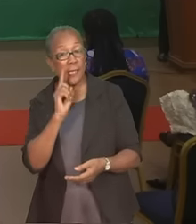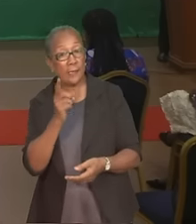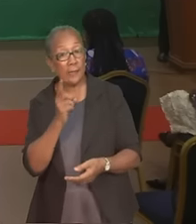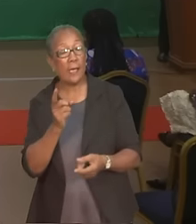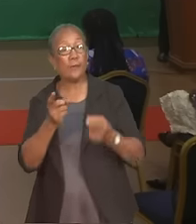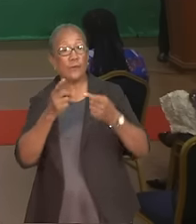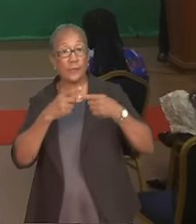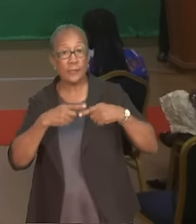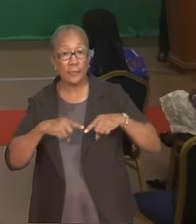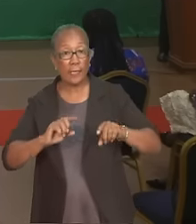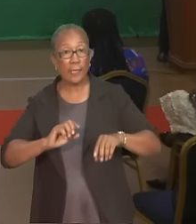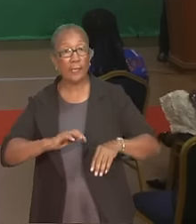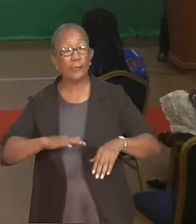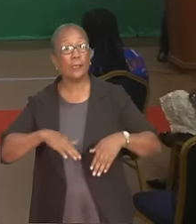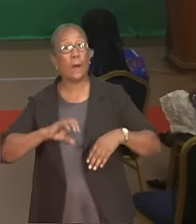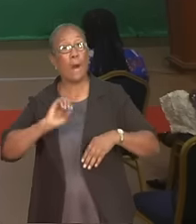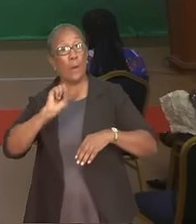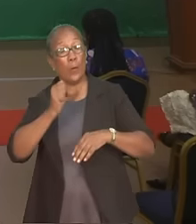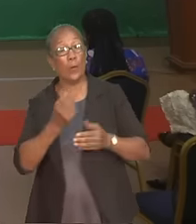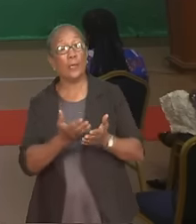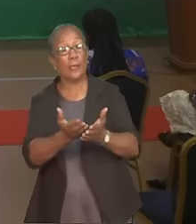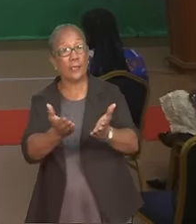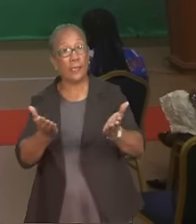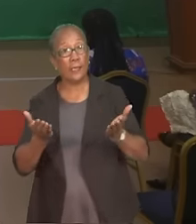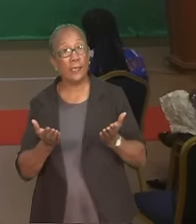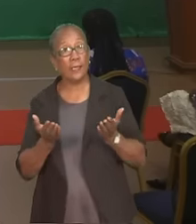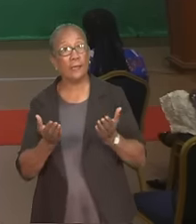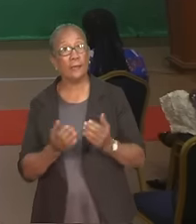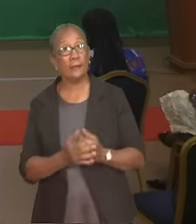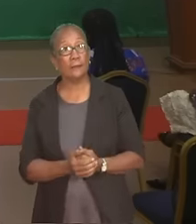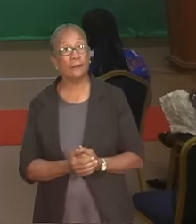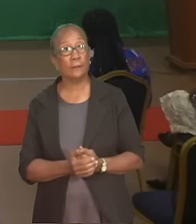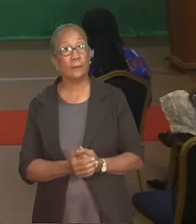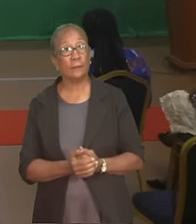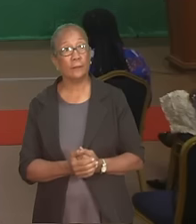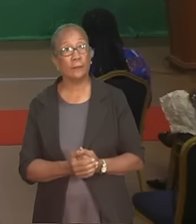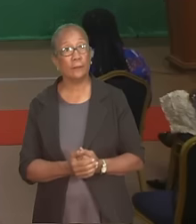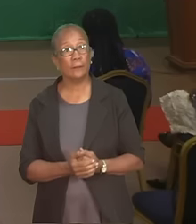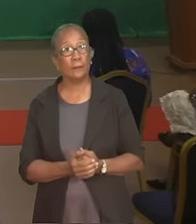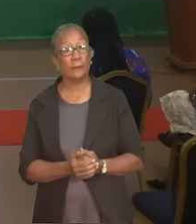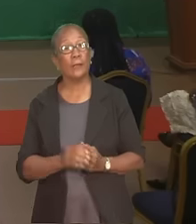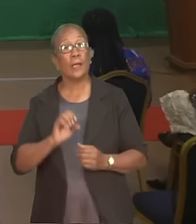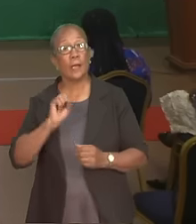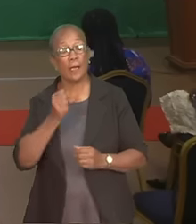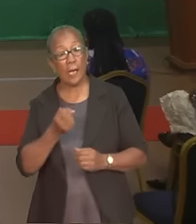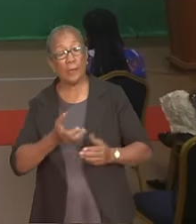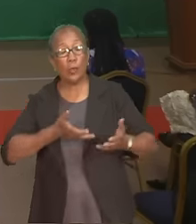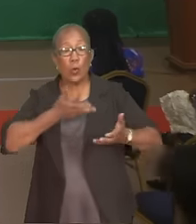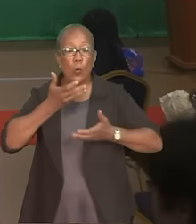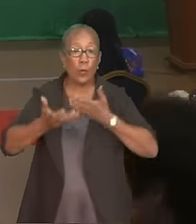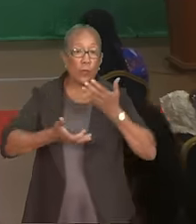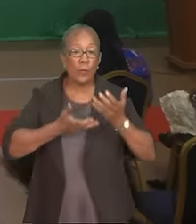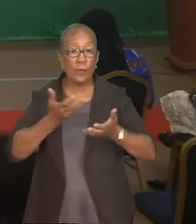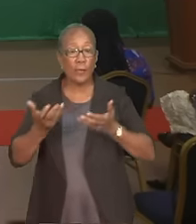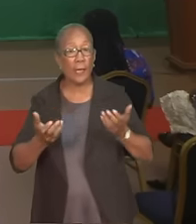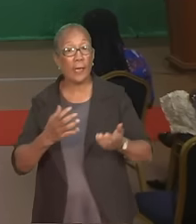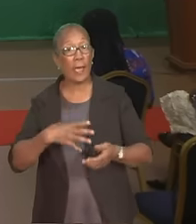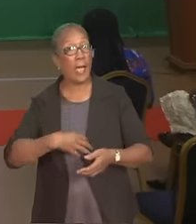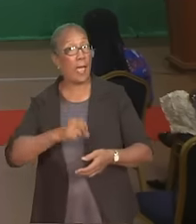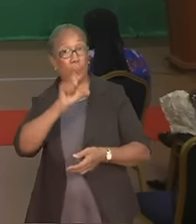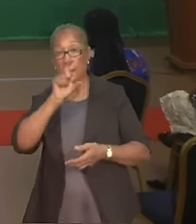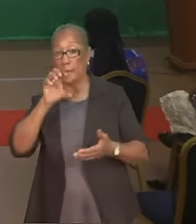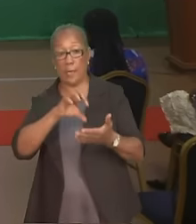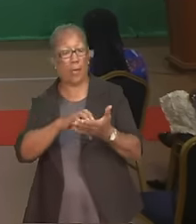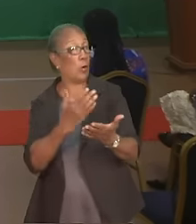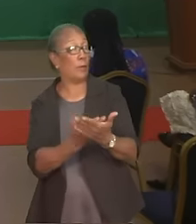mogelijkheden aangeboden. Als je geregistreerd hebt, heb je een bepaalde kan overleggen. Heb je dus niet geregistreerd, zo